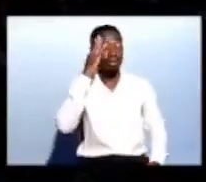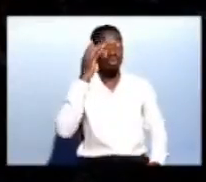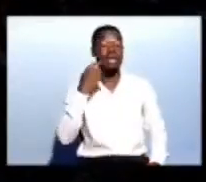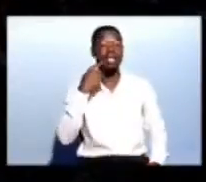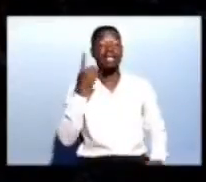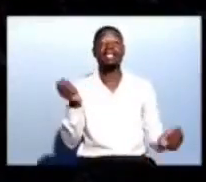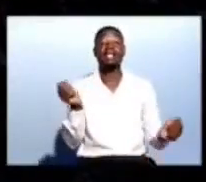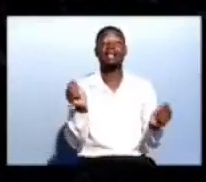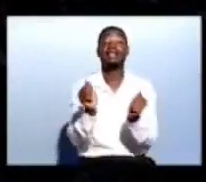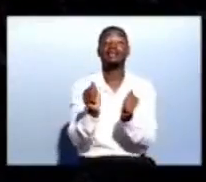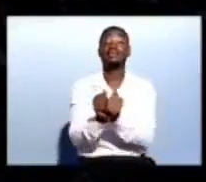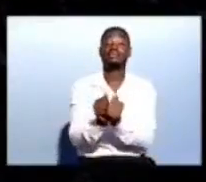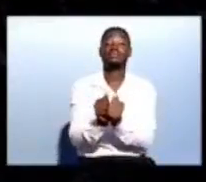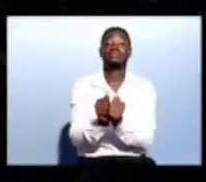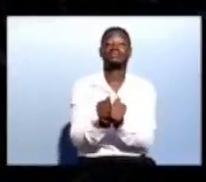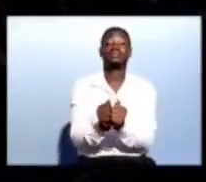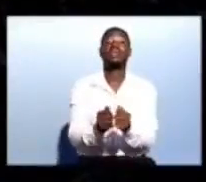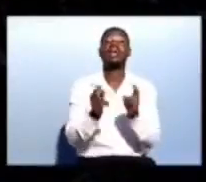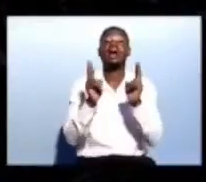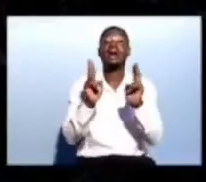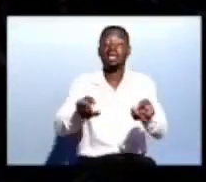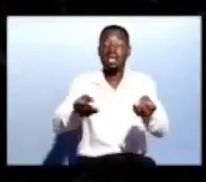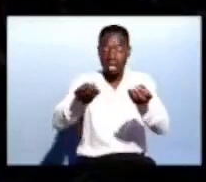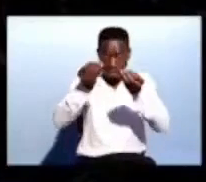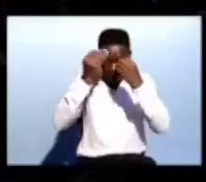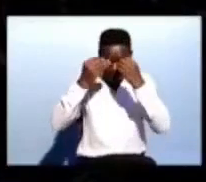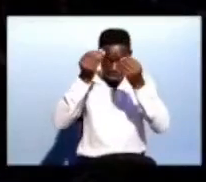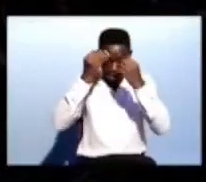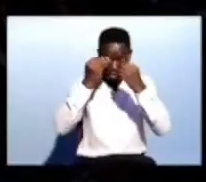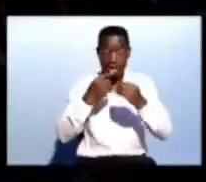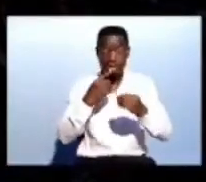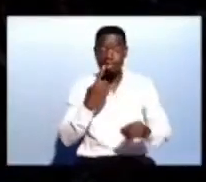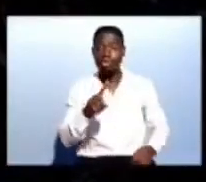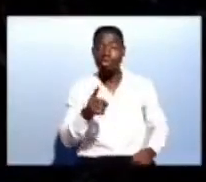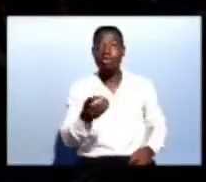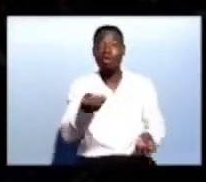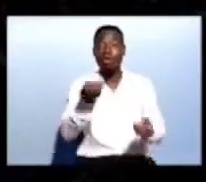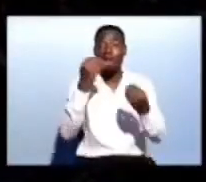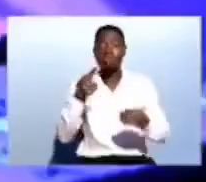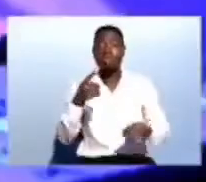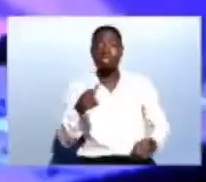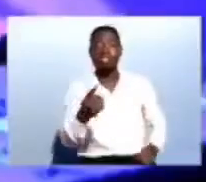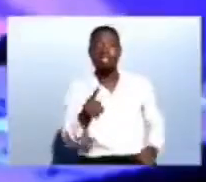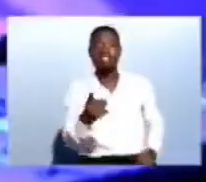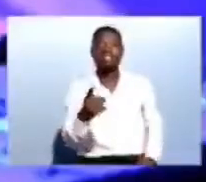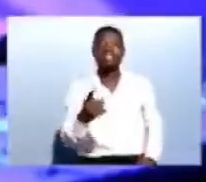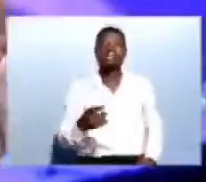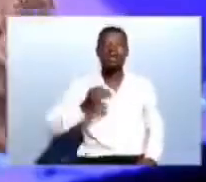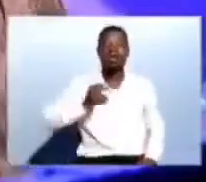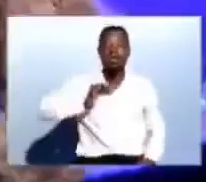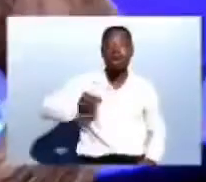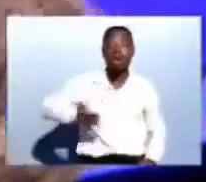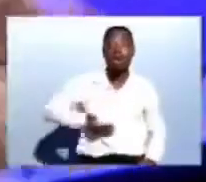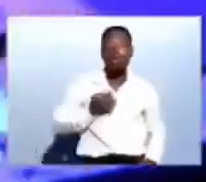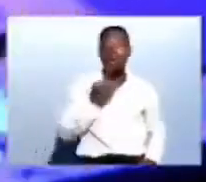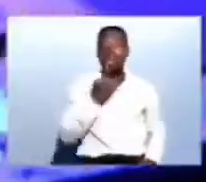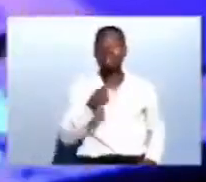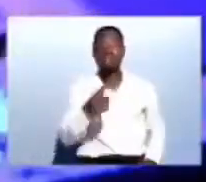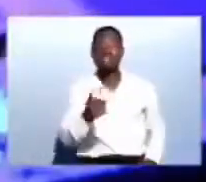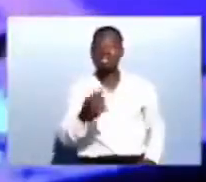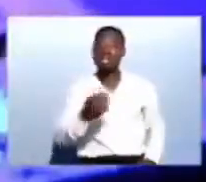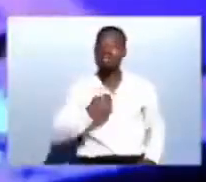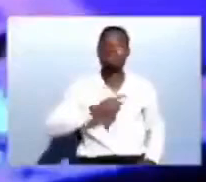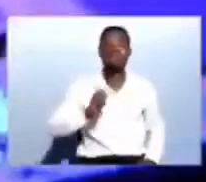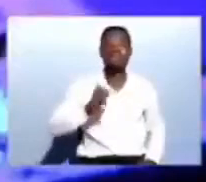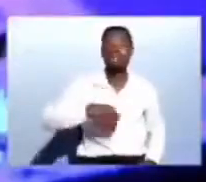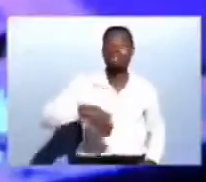mume anajua kila kitu. Hata mafundisho yanasema wanafundisha nini? Kwanza anayefundisha mwenyewe mwanamke. Wanamke wanasemaga nini? Ah, mimi